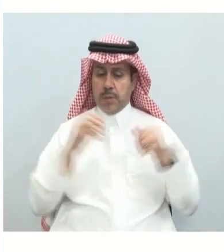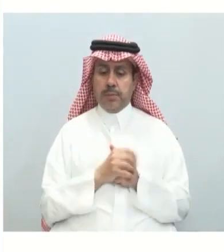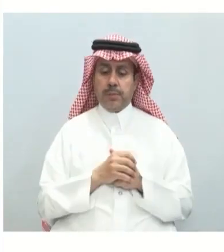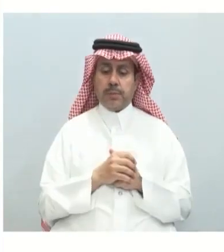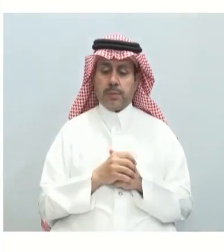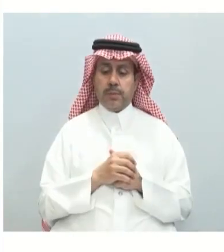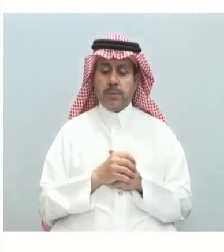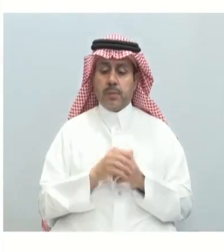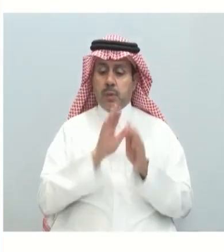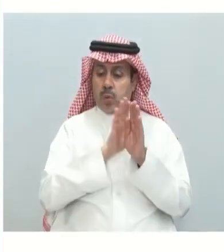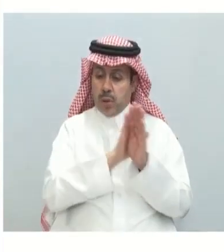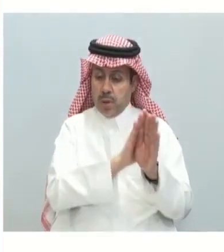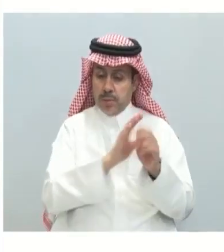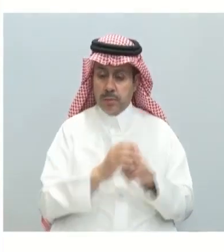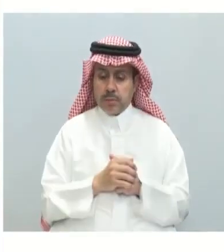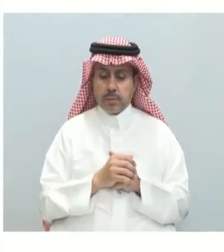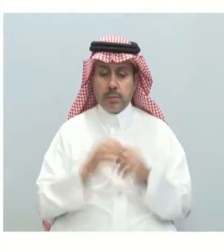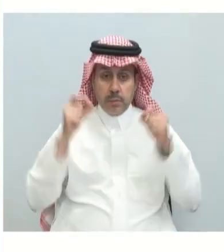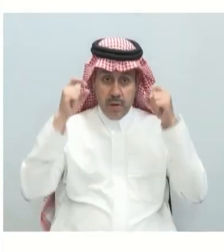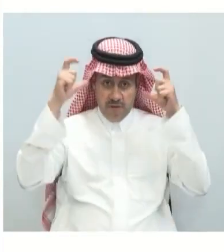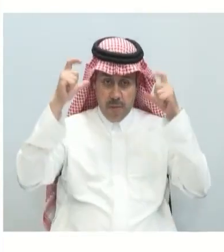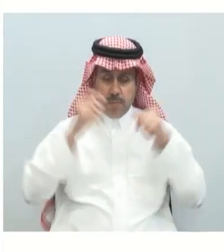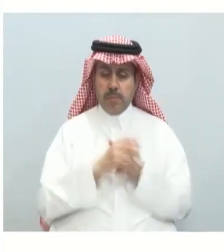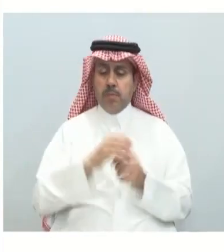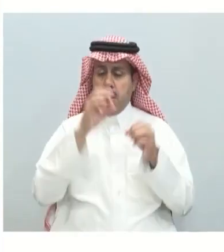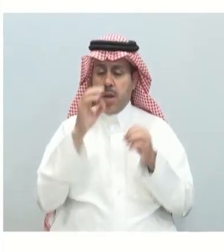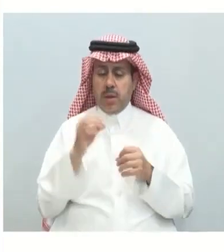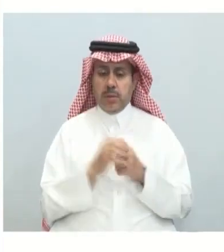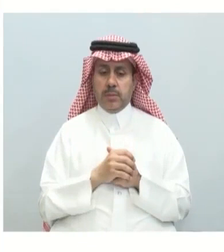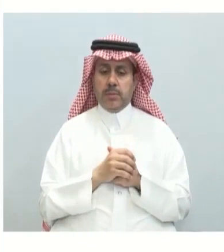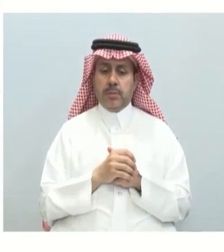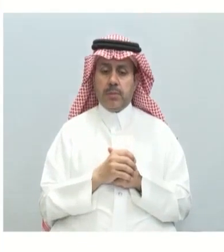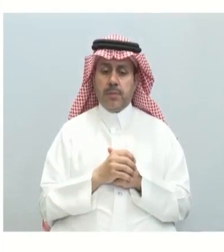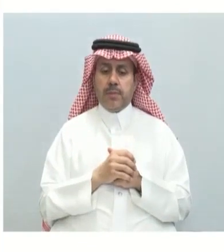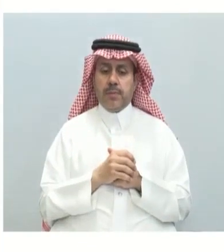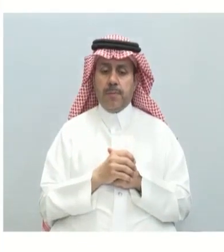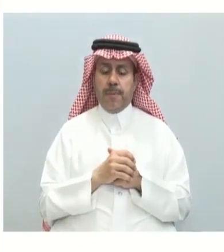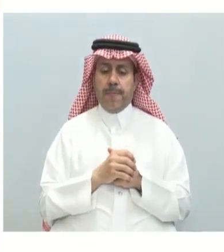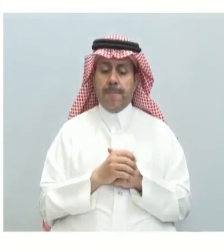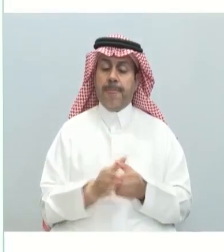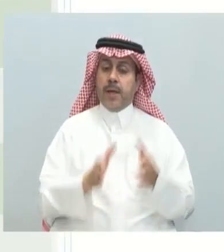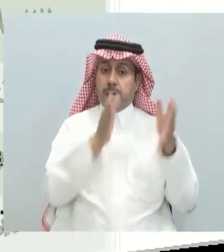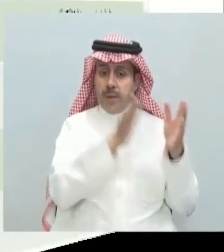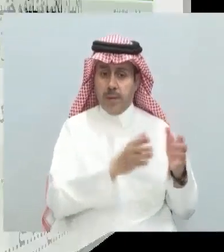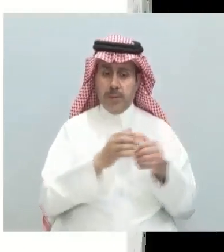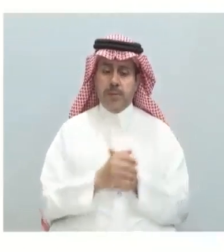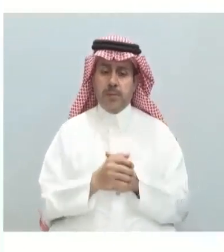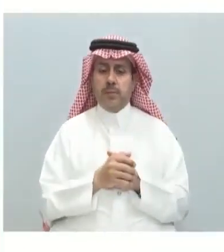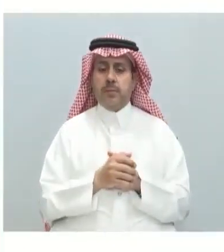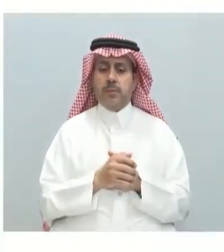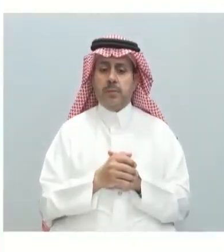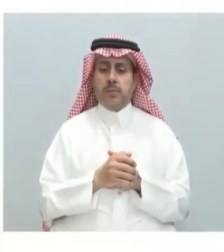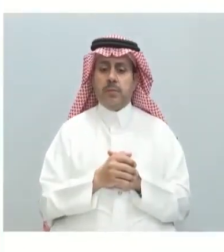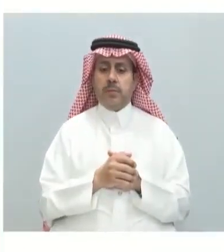التي تعين باذن الله تعالى على فهم الايتين اللتين معنا انتقلوا معي بارك الله فيكم